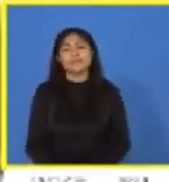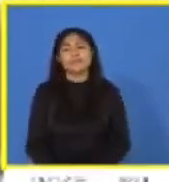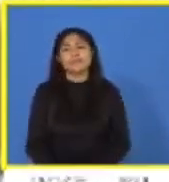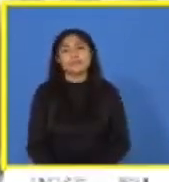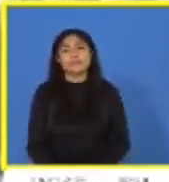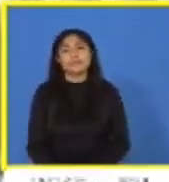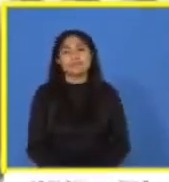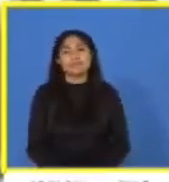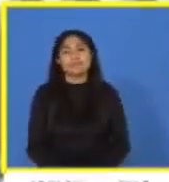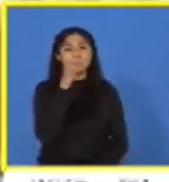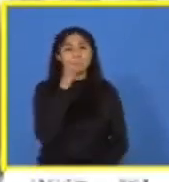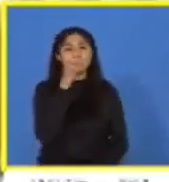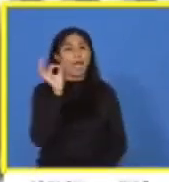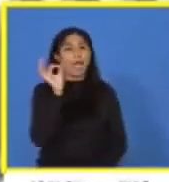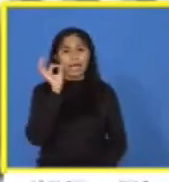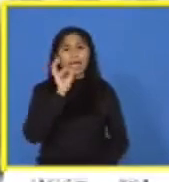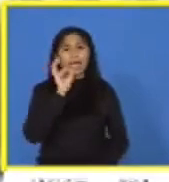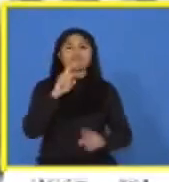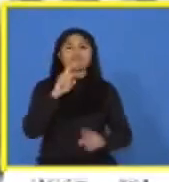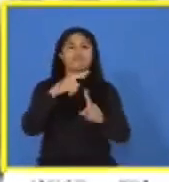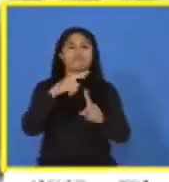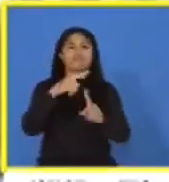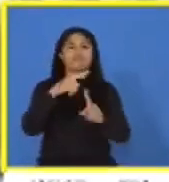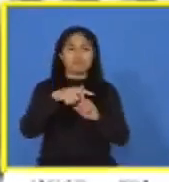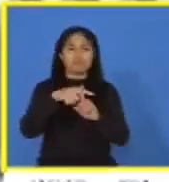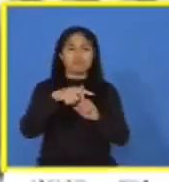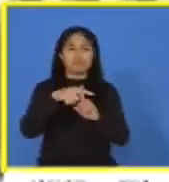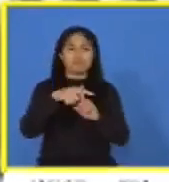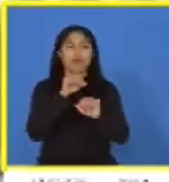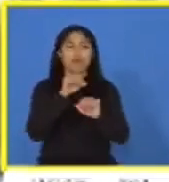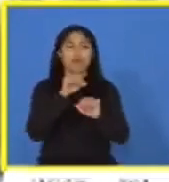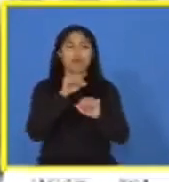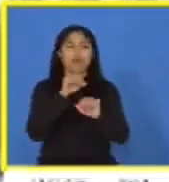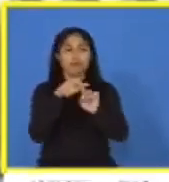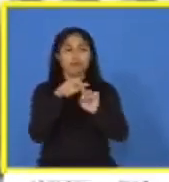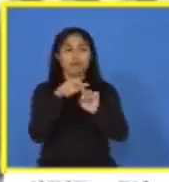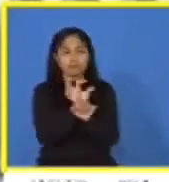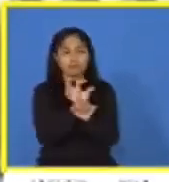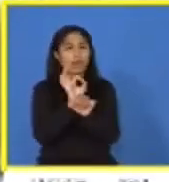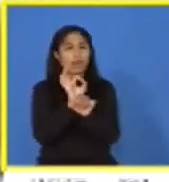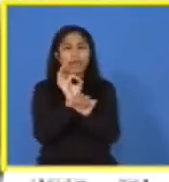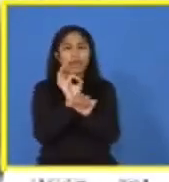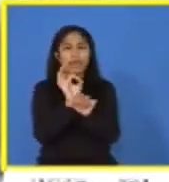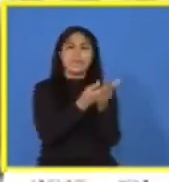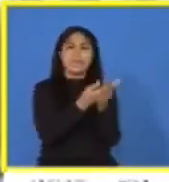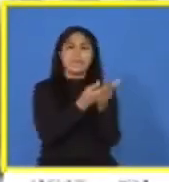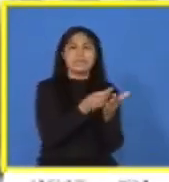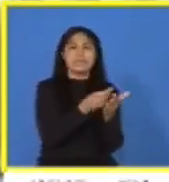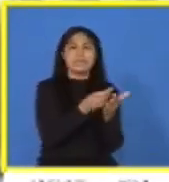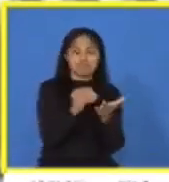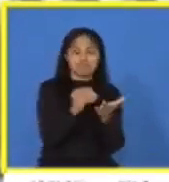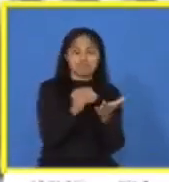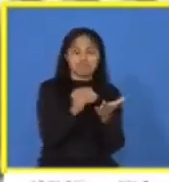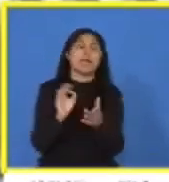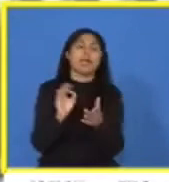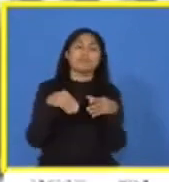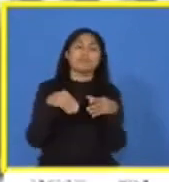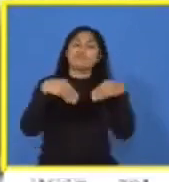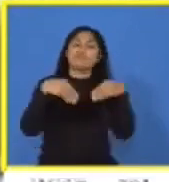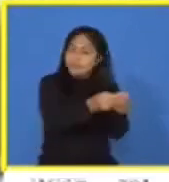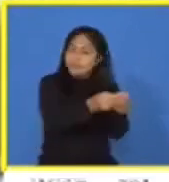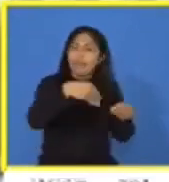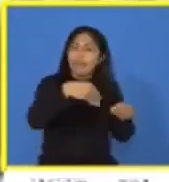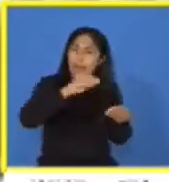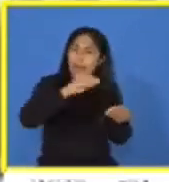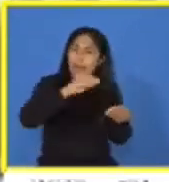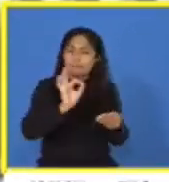tidak ada yang bayar sendiri sepanjang dia mengikuti alur pengobatan atau pelayanan yang memang sudah ada di rumah